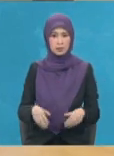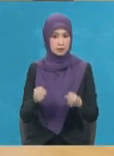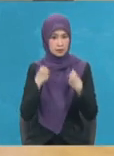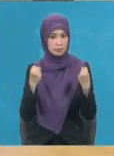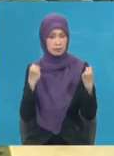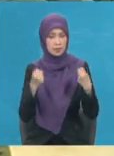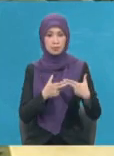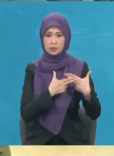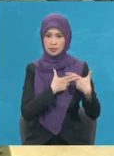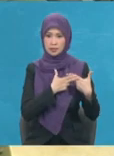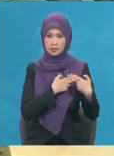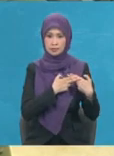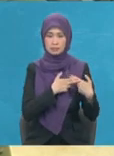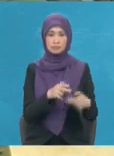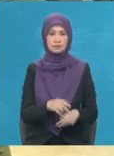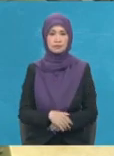tahun